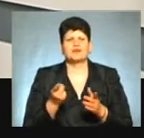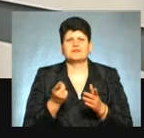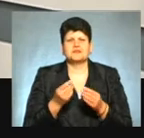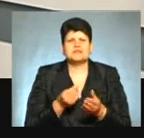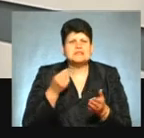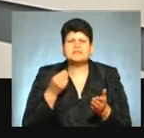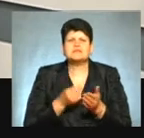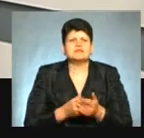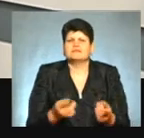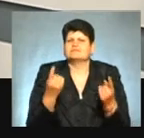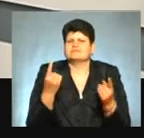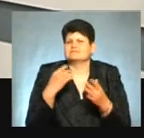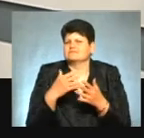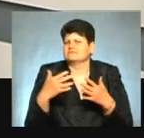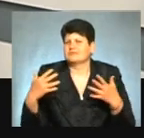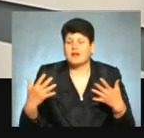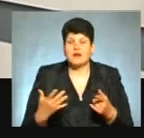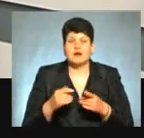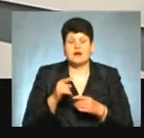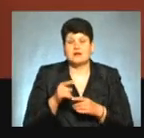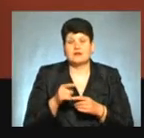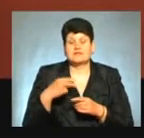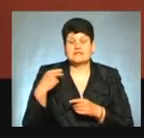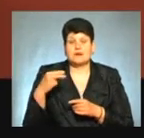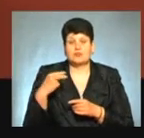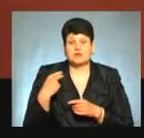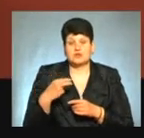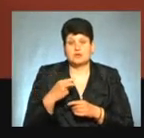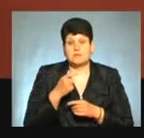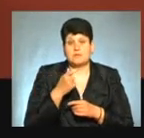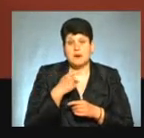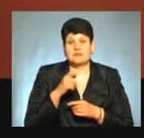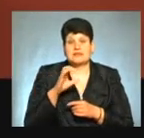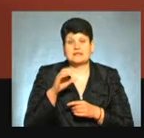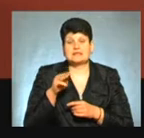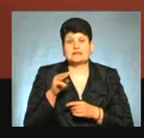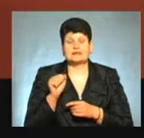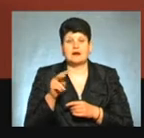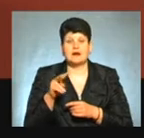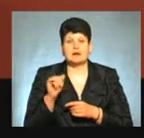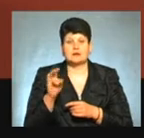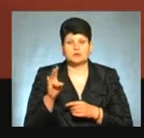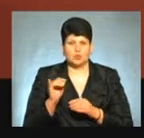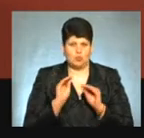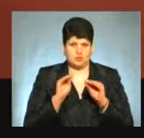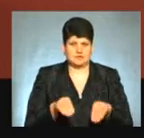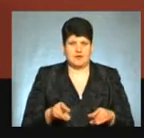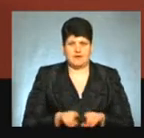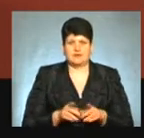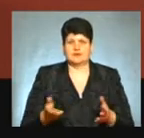сакральну цінність і ще довгий список. Врешті в нас дійшло до того, що в Запоріжжі геть пам'ятник Сталіну поставили. Ось, і такі факти